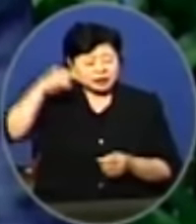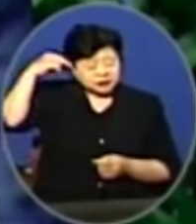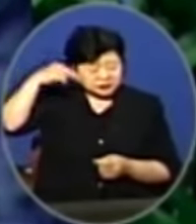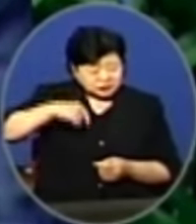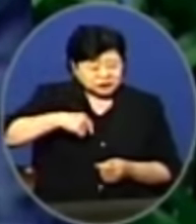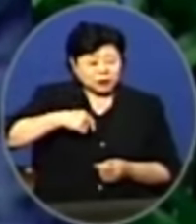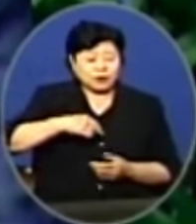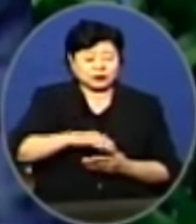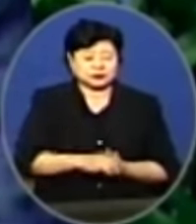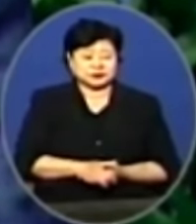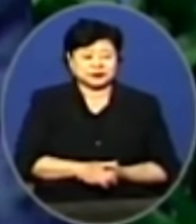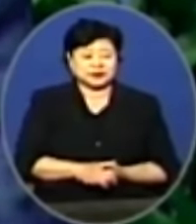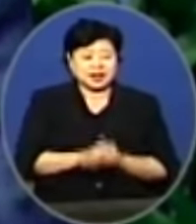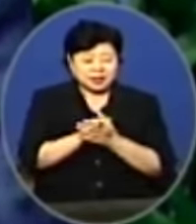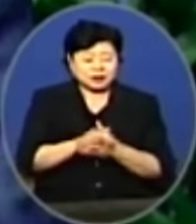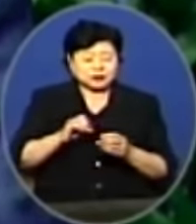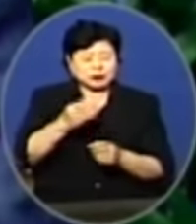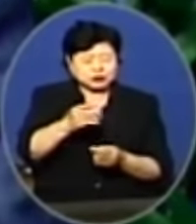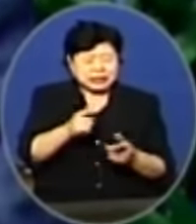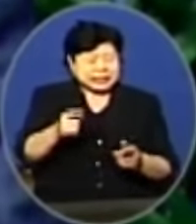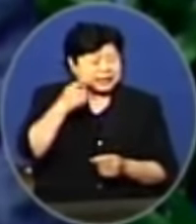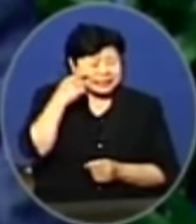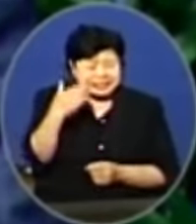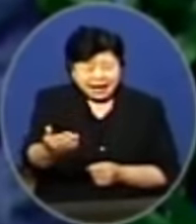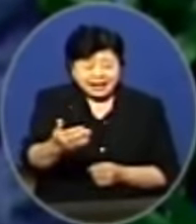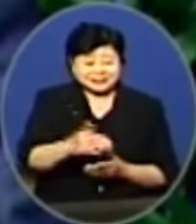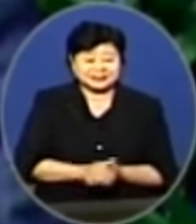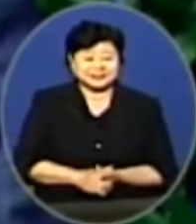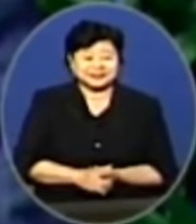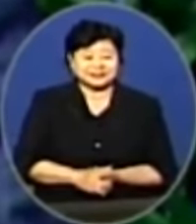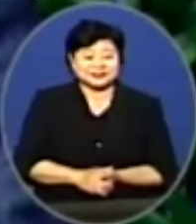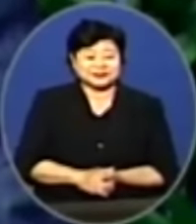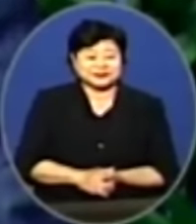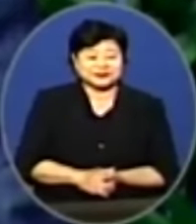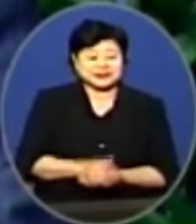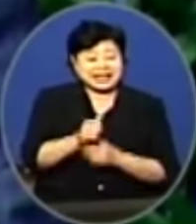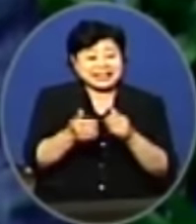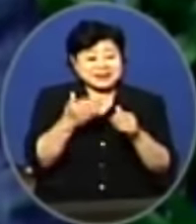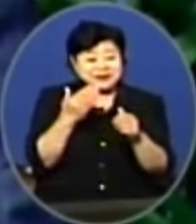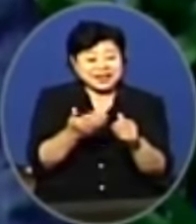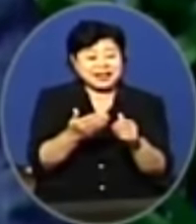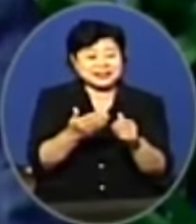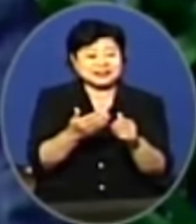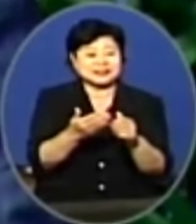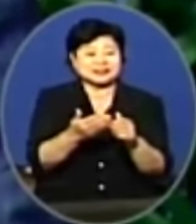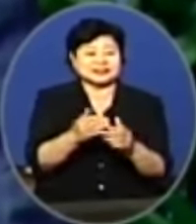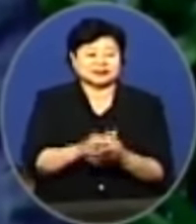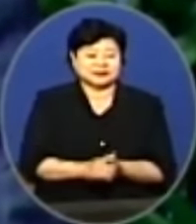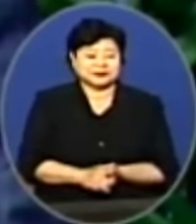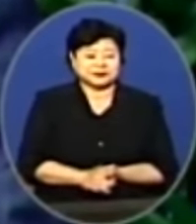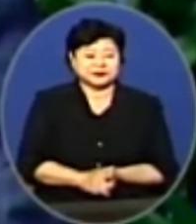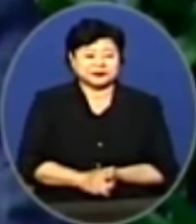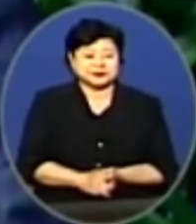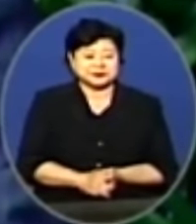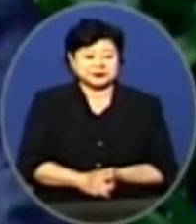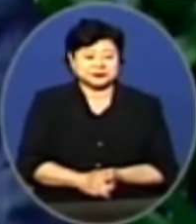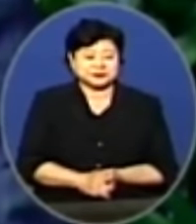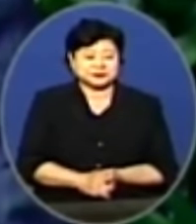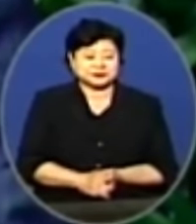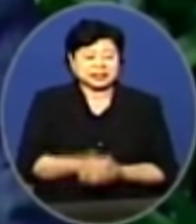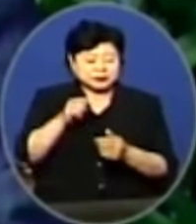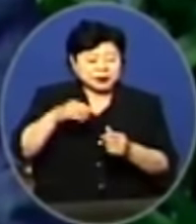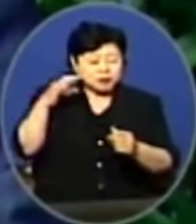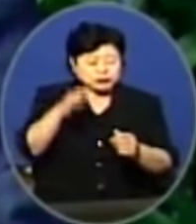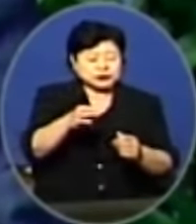귀하게 느끼시고 기도에 응답해 주지 않겠는가? 하나님께서 신이 구속하시고